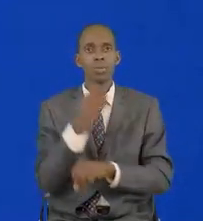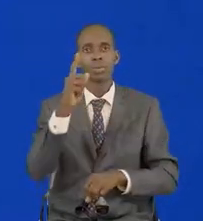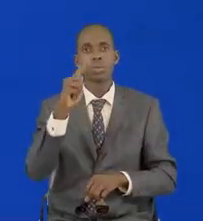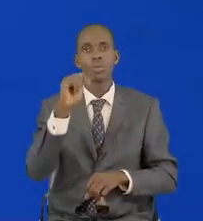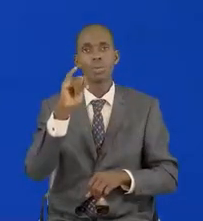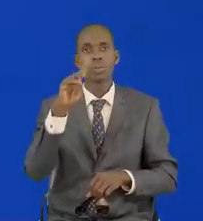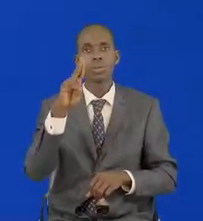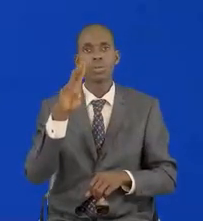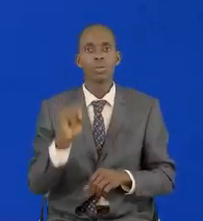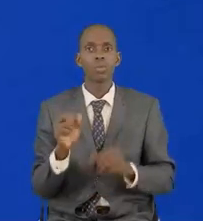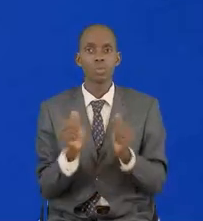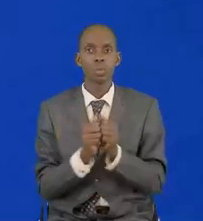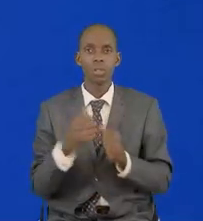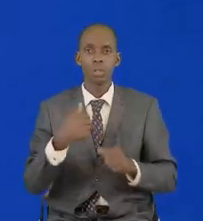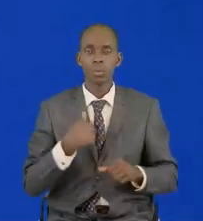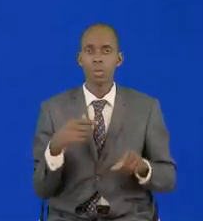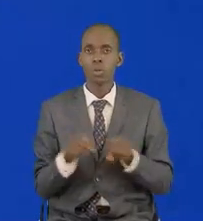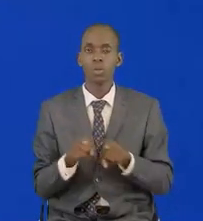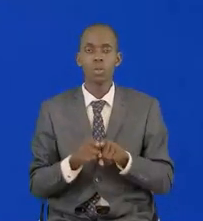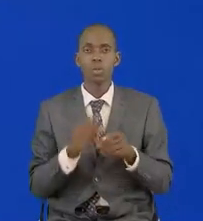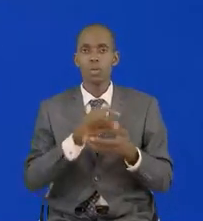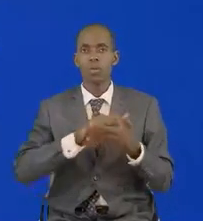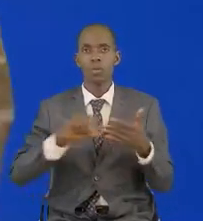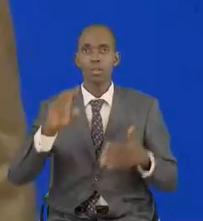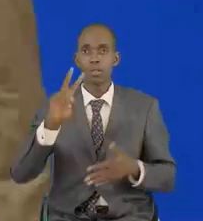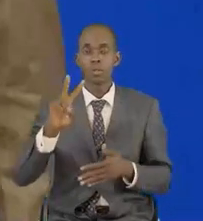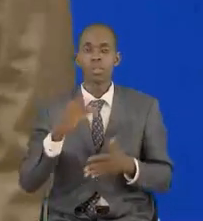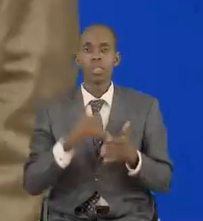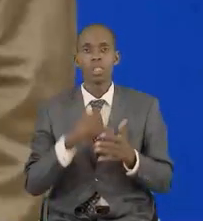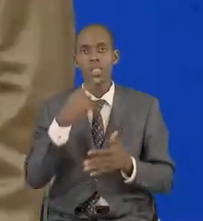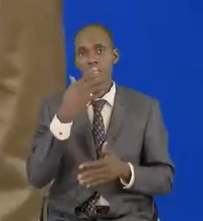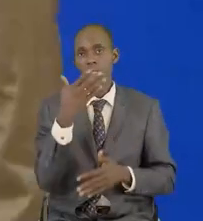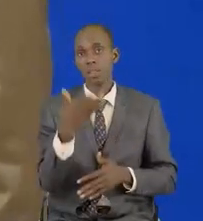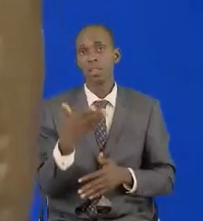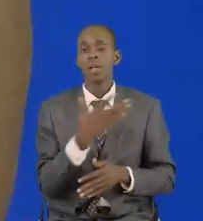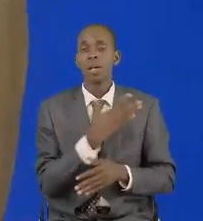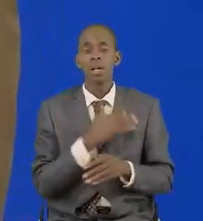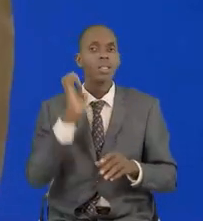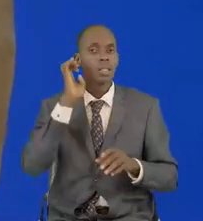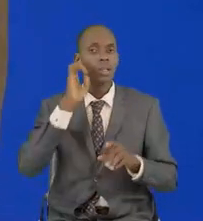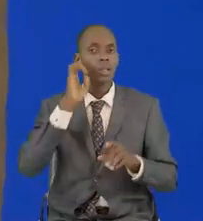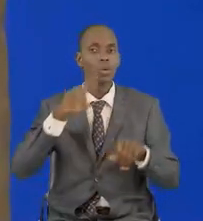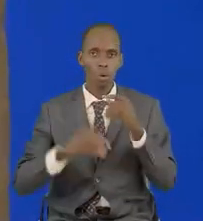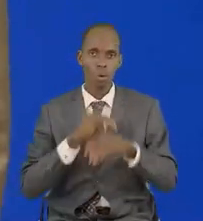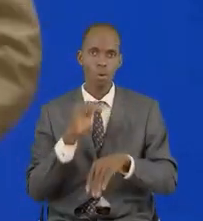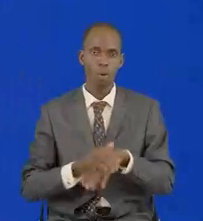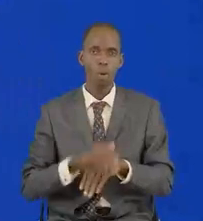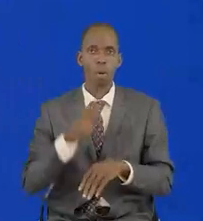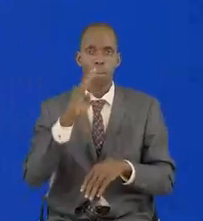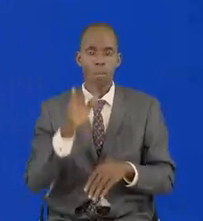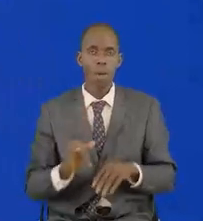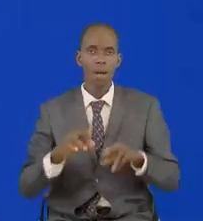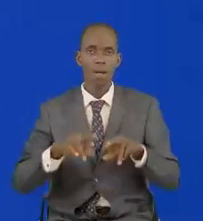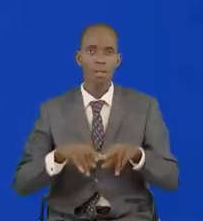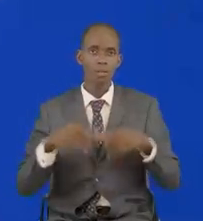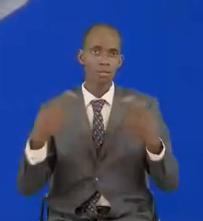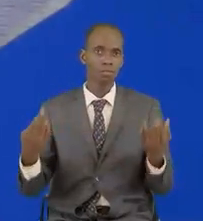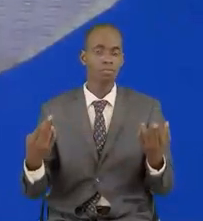petite avec moi et le verset 2 et ce fut d'après une révélation